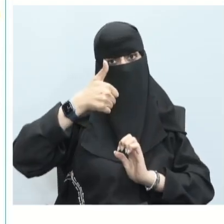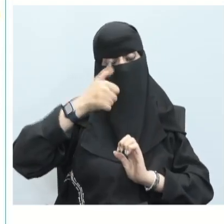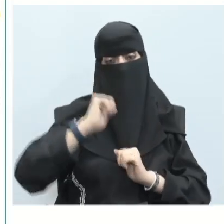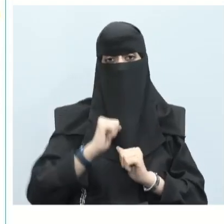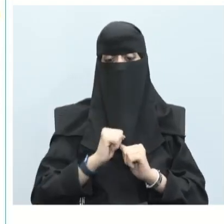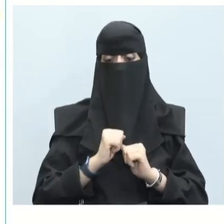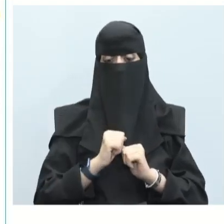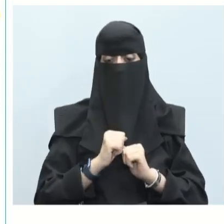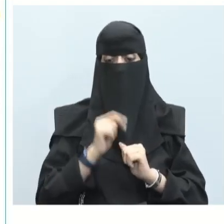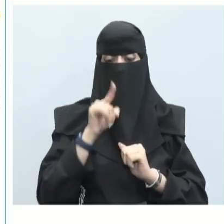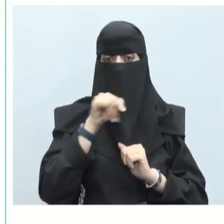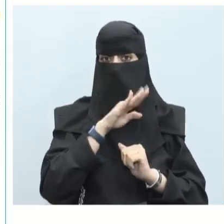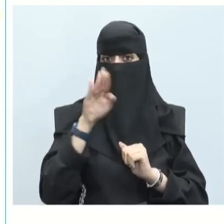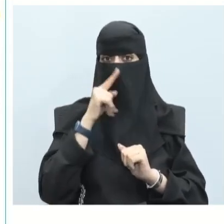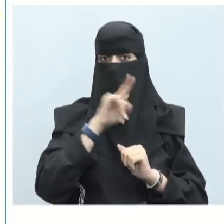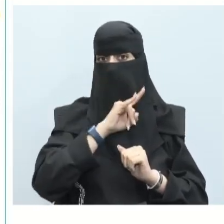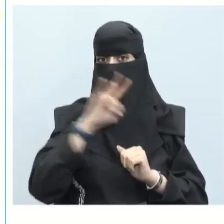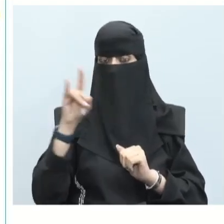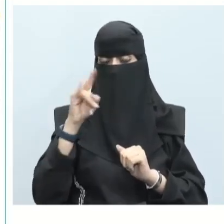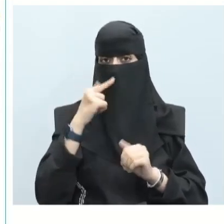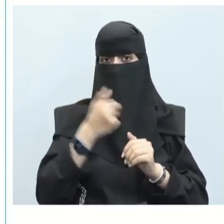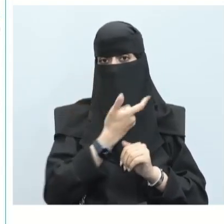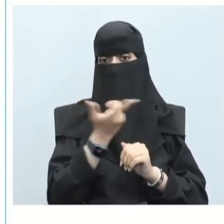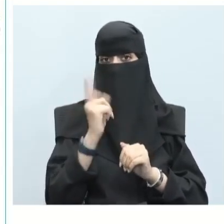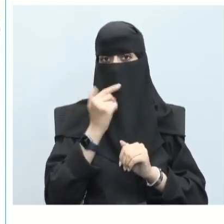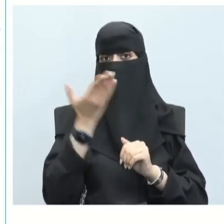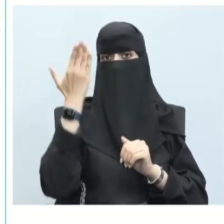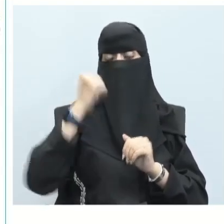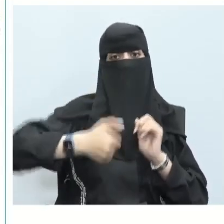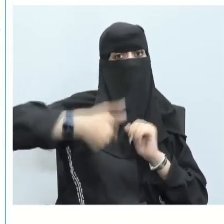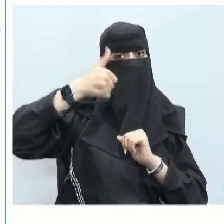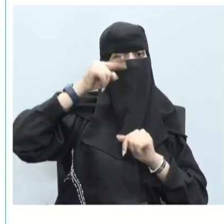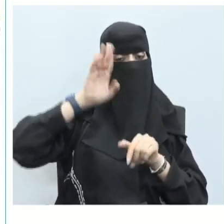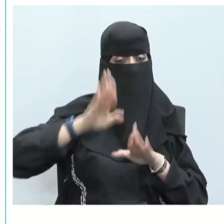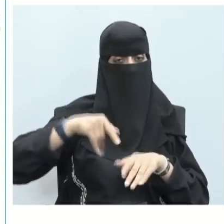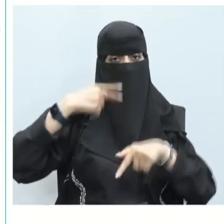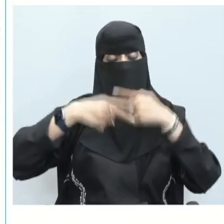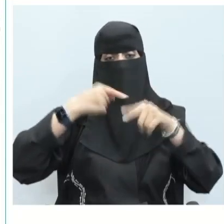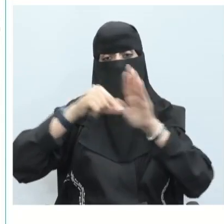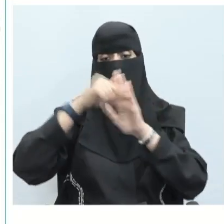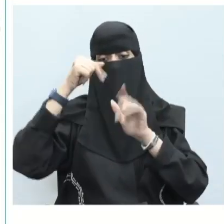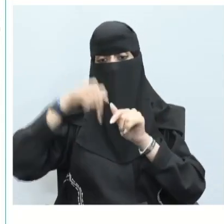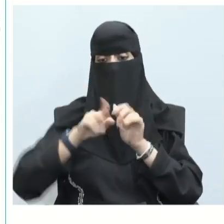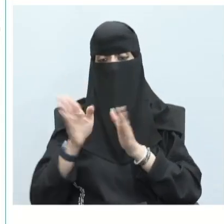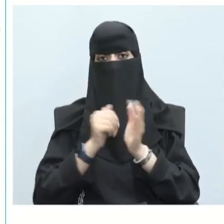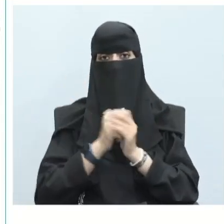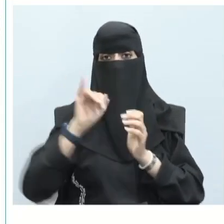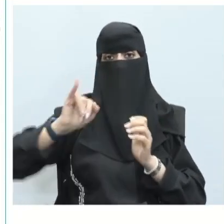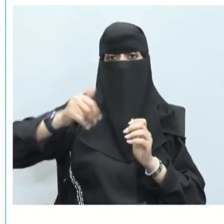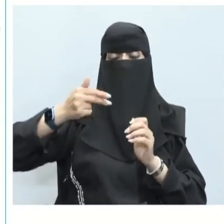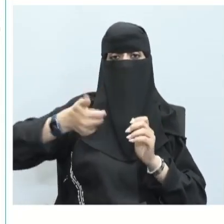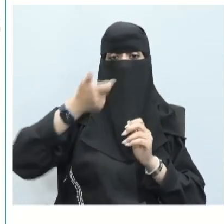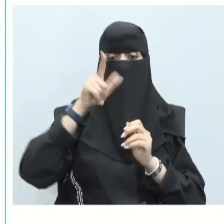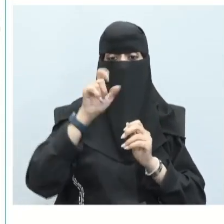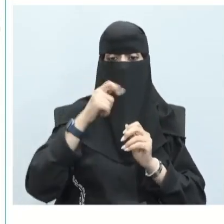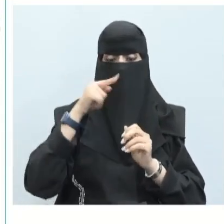ناجح ليس كل قديم ناجح الان نكمل درسنا لهذا اليوم لدينا